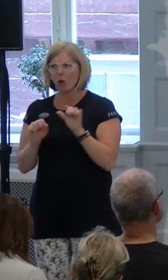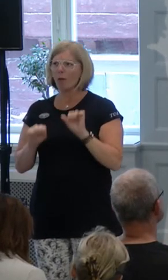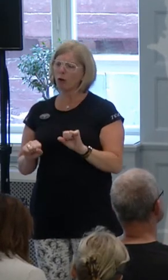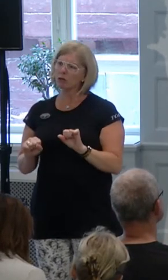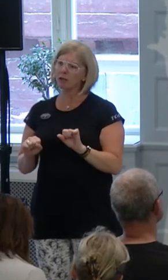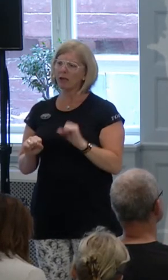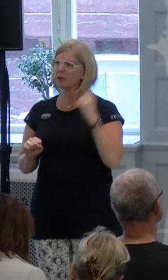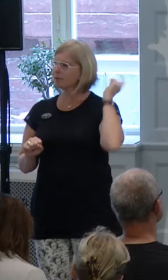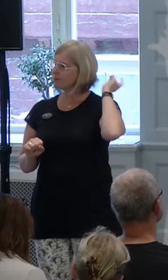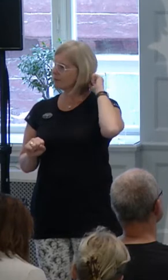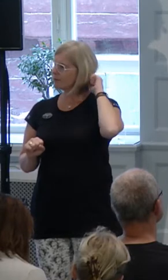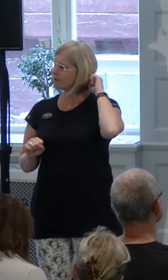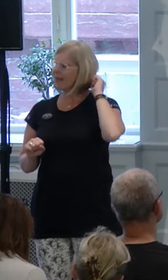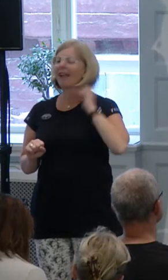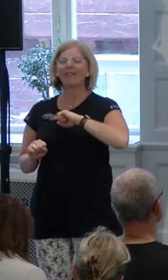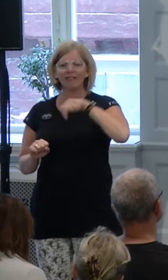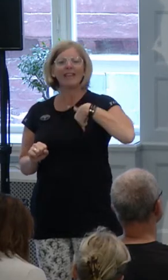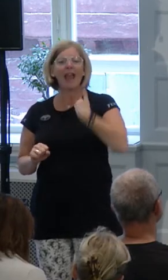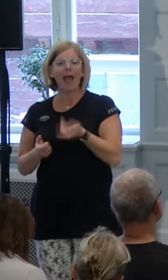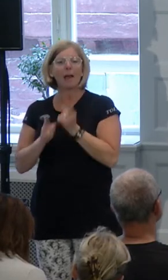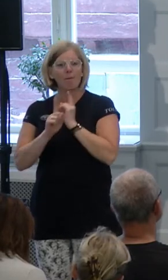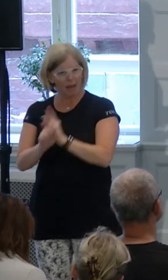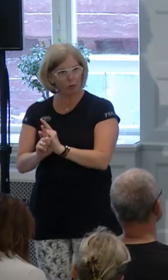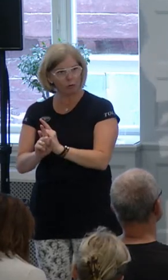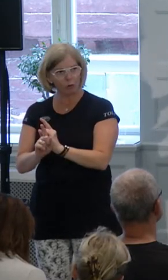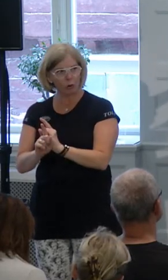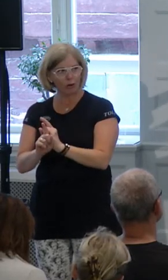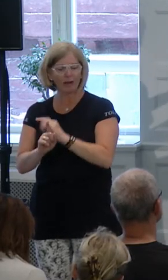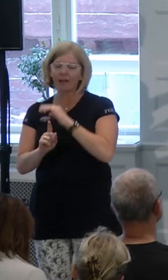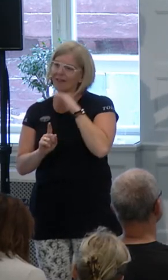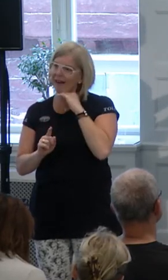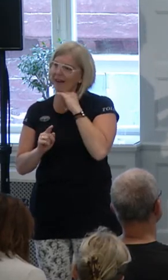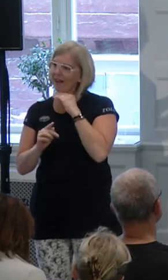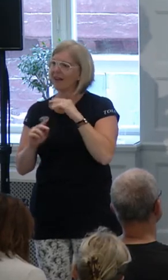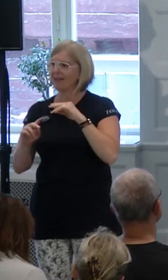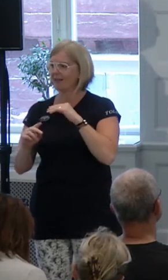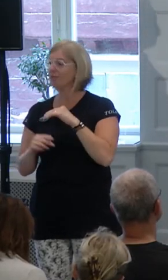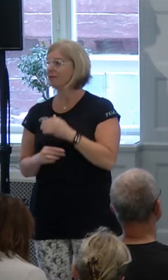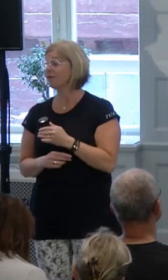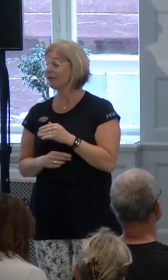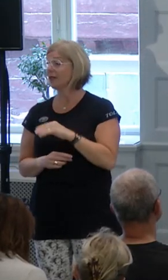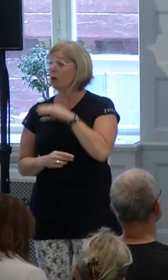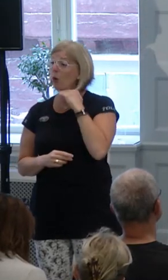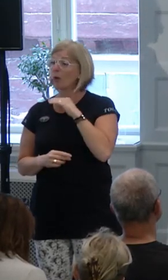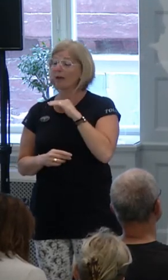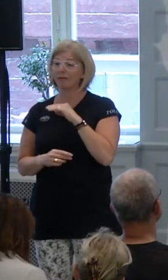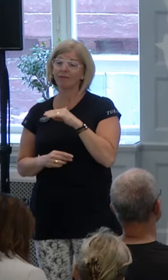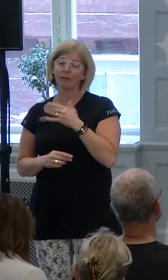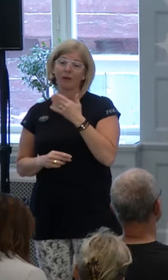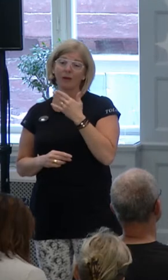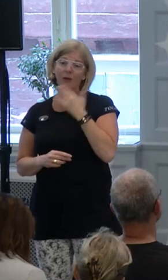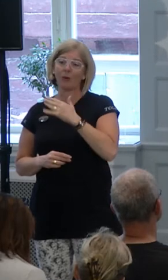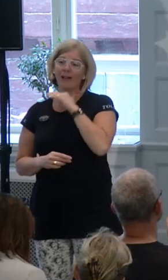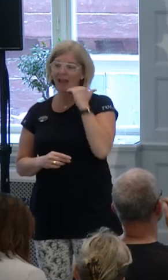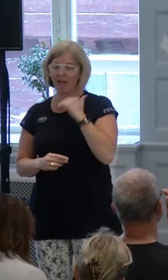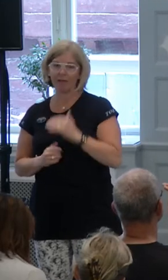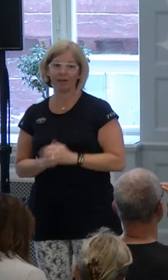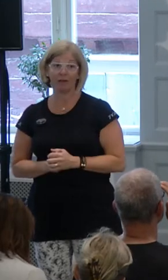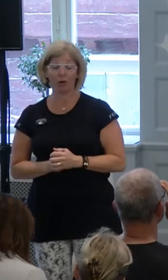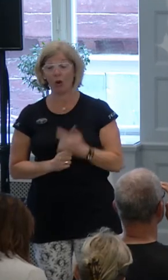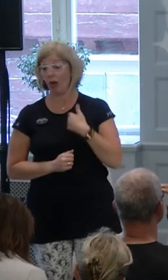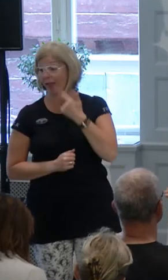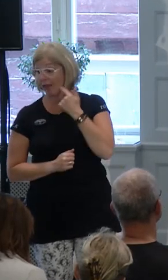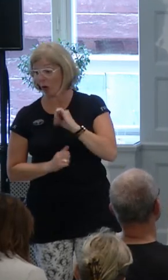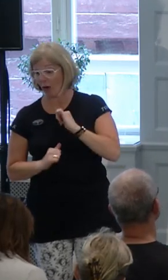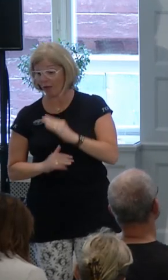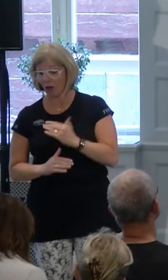ha med oss att vi som människor. Ja, det är fine med. Det är en helt annan att we are good enough. Jag tänkte mer er möjlighet nu att spetsa till lite grann. Ja, men jag tänker ju